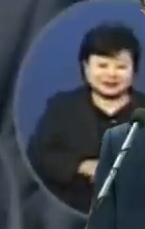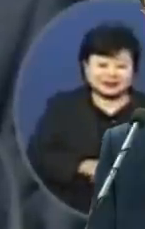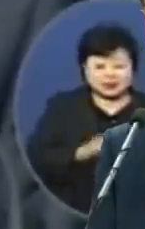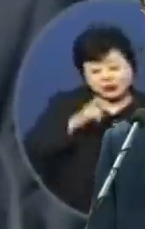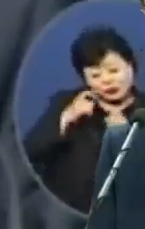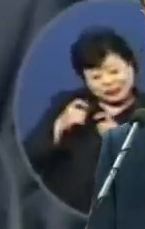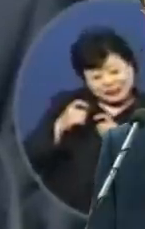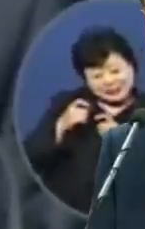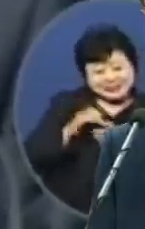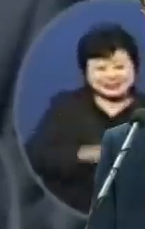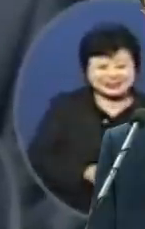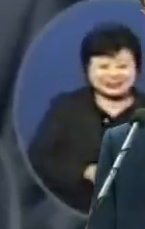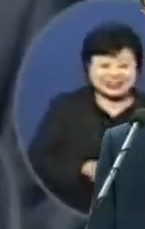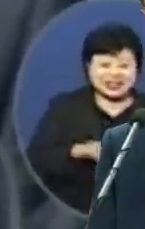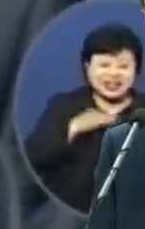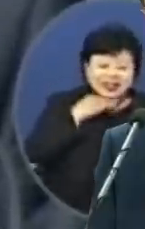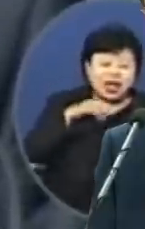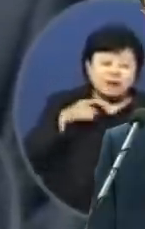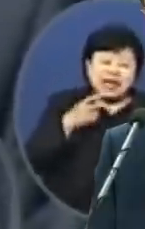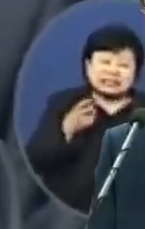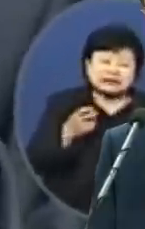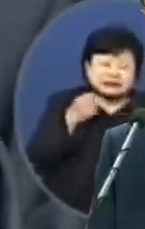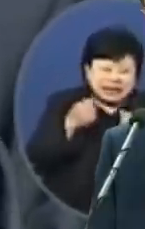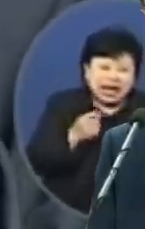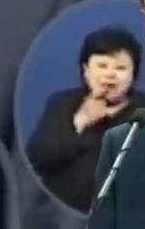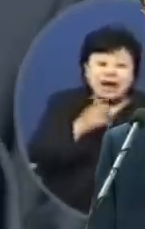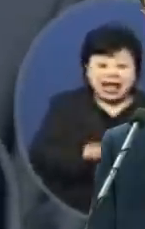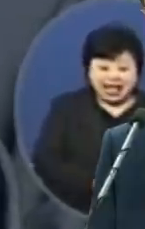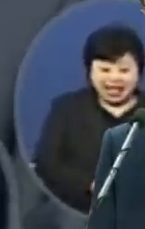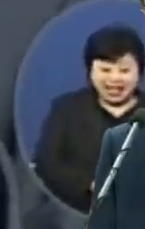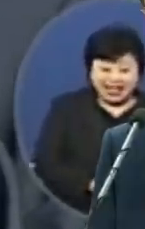꾀해서 120살까지 살아라 그럽니다.